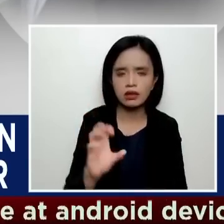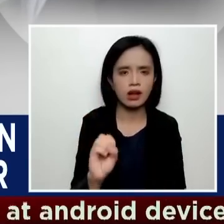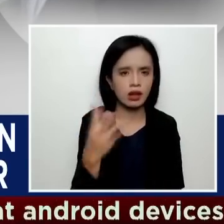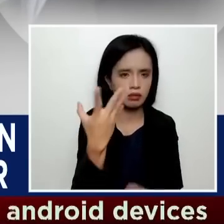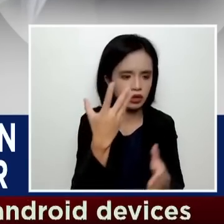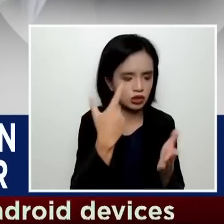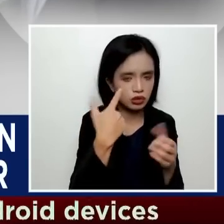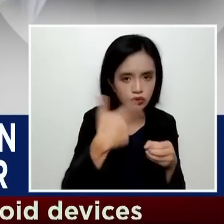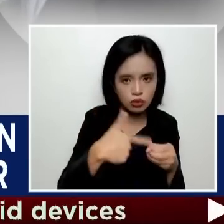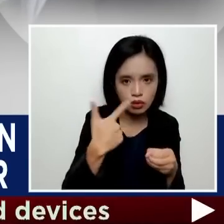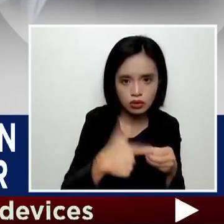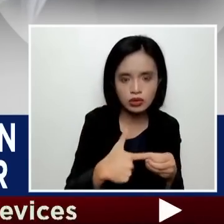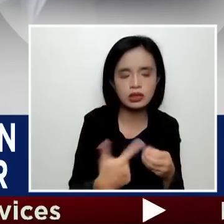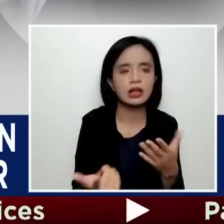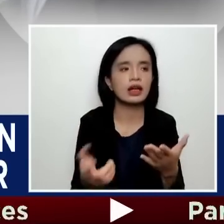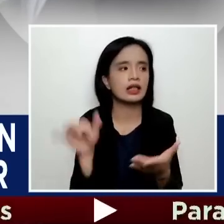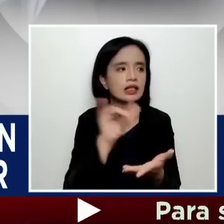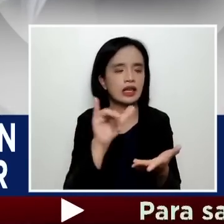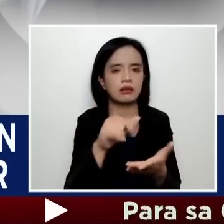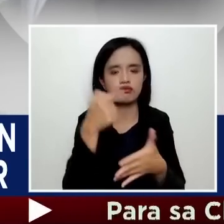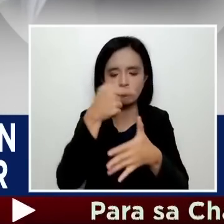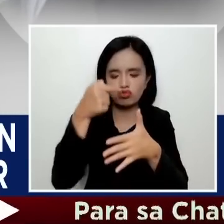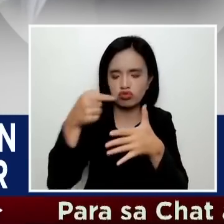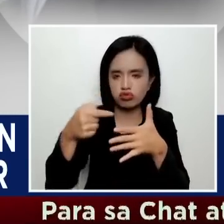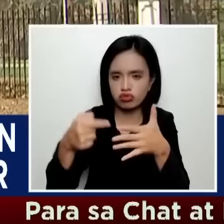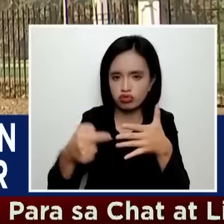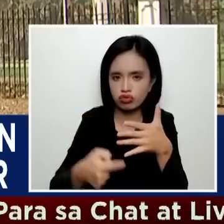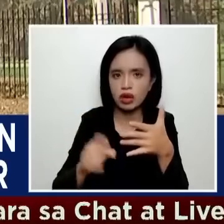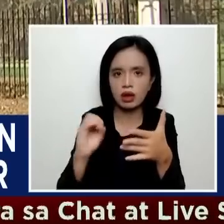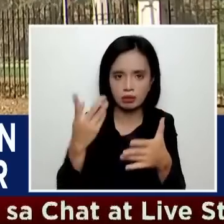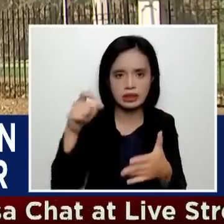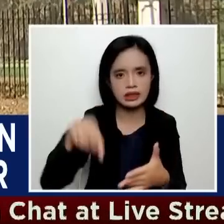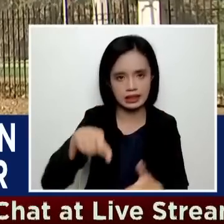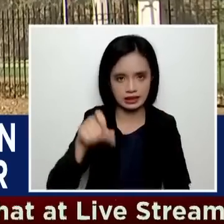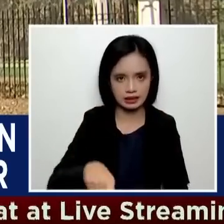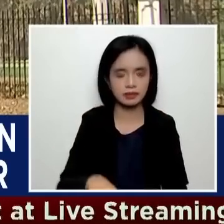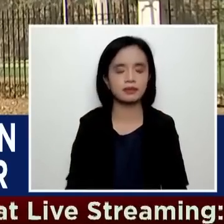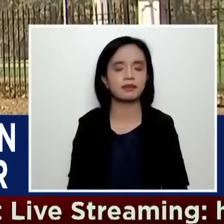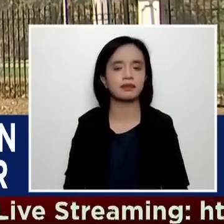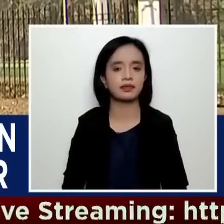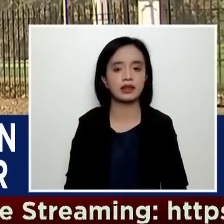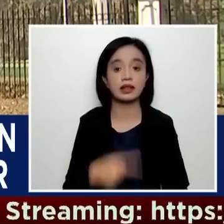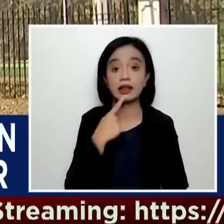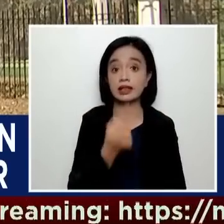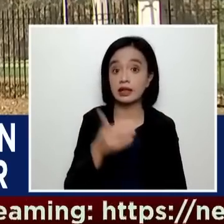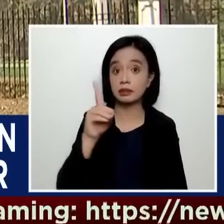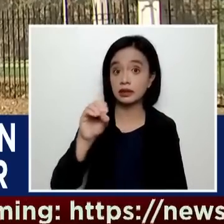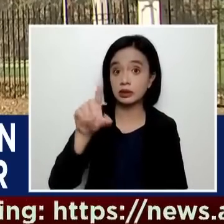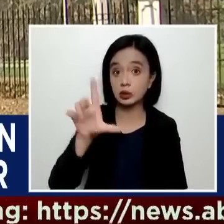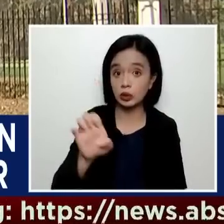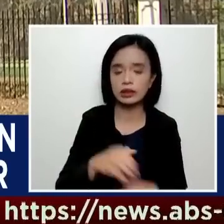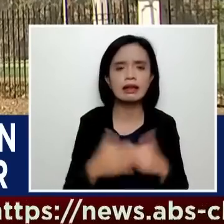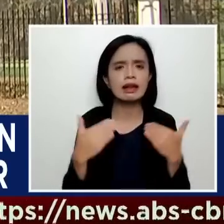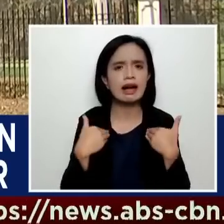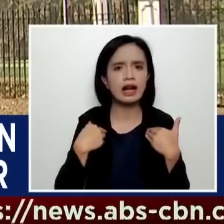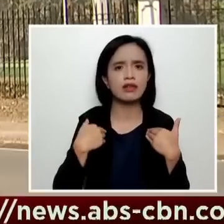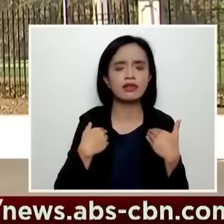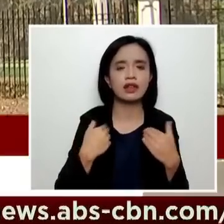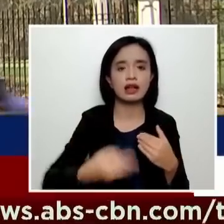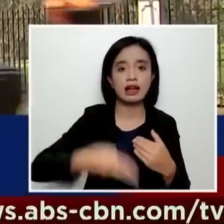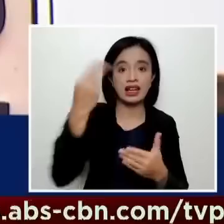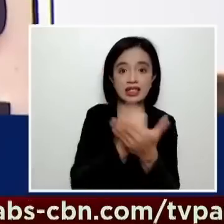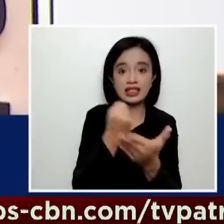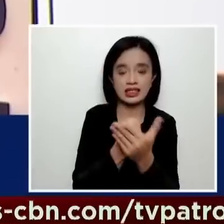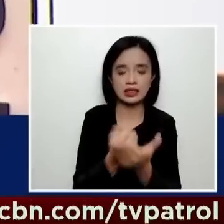of fuel and because of some commodities. Ayon naman sa DOLE, meron na ring wage hike petition sa Region 6